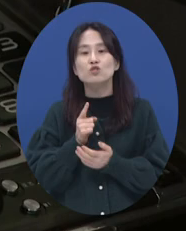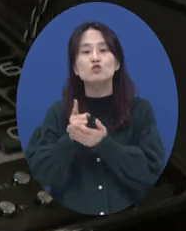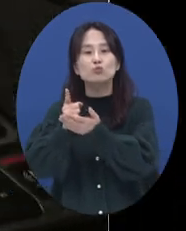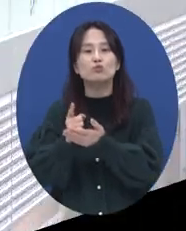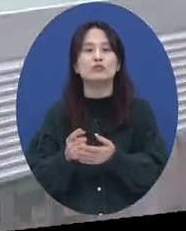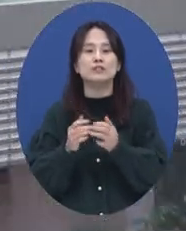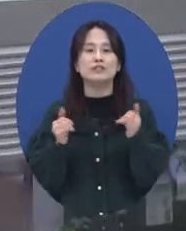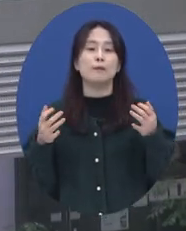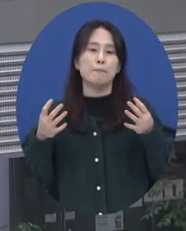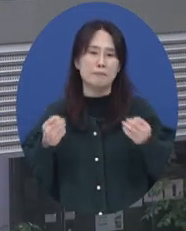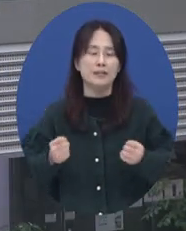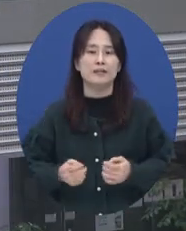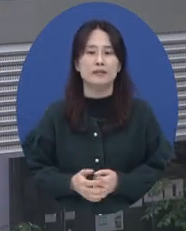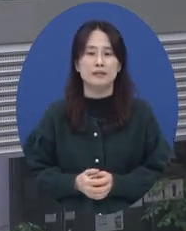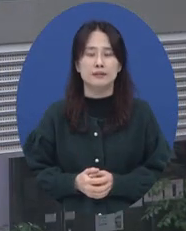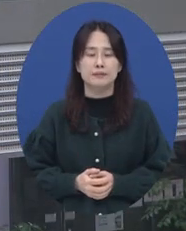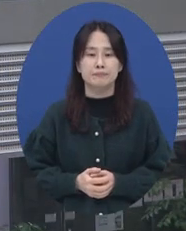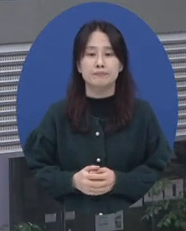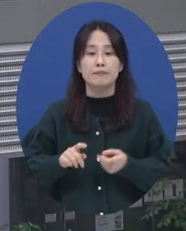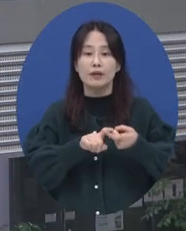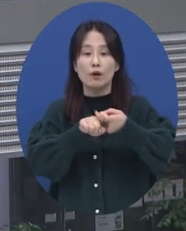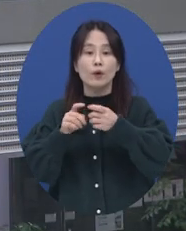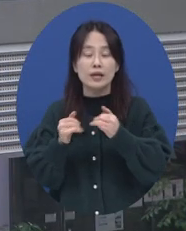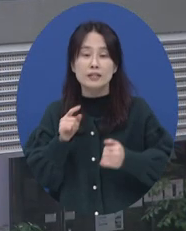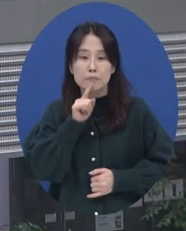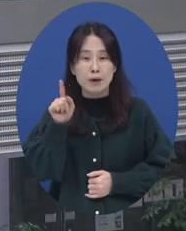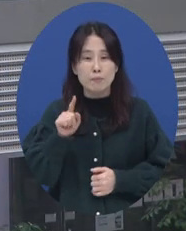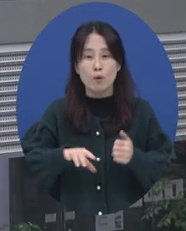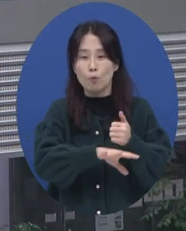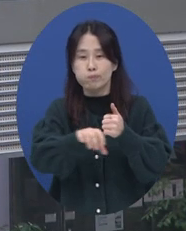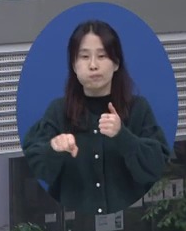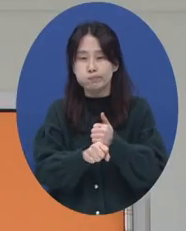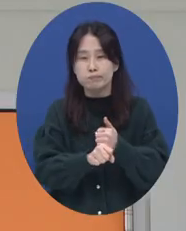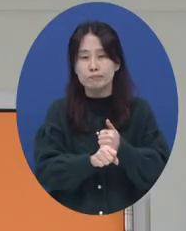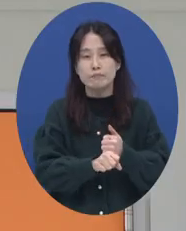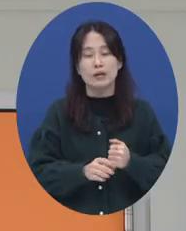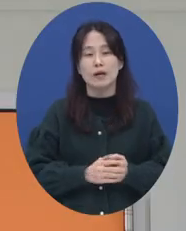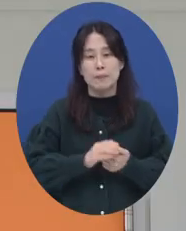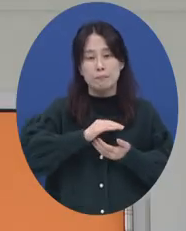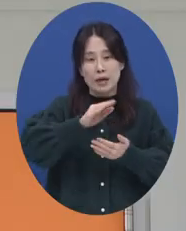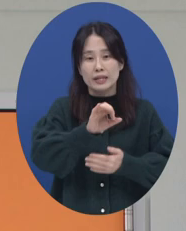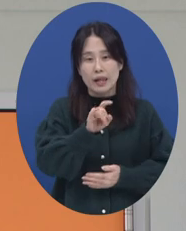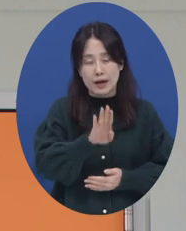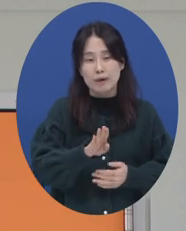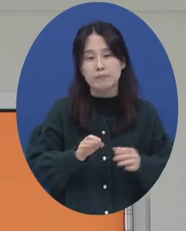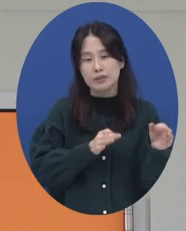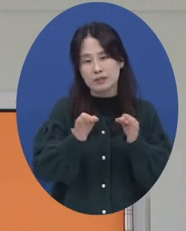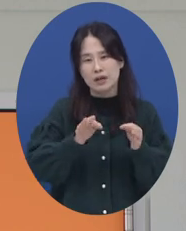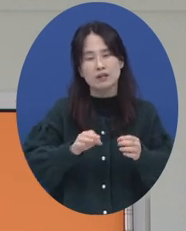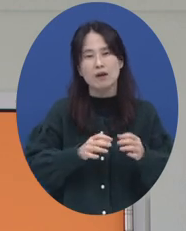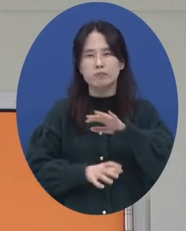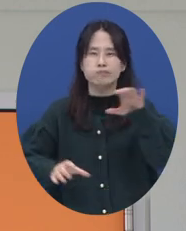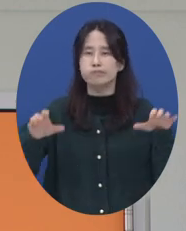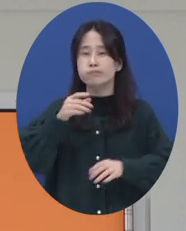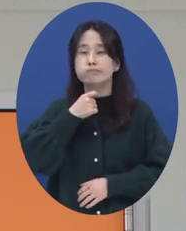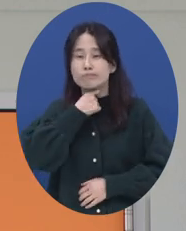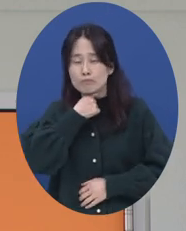많았습니다 업계 관계자들은 독점적인 배달앱 시장이 바뀌길 원했던 소상공인과